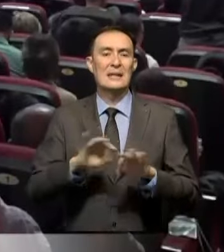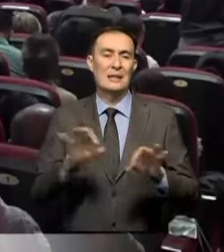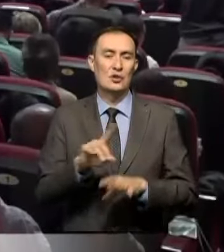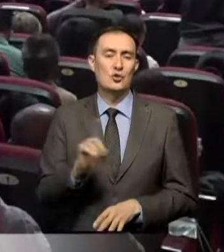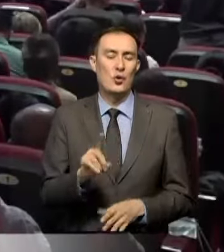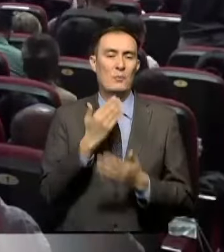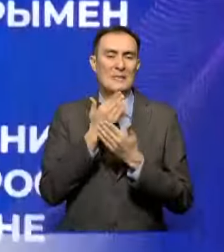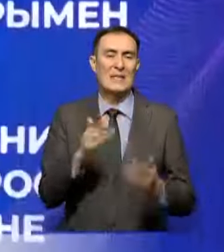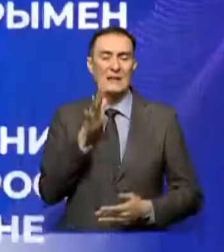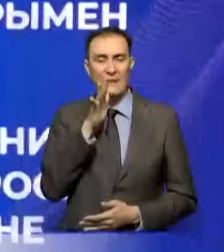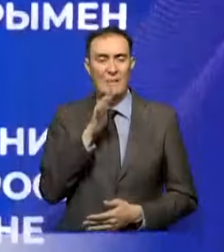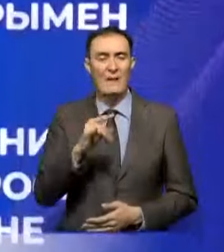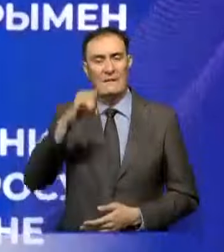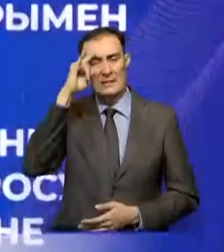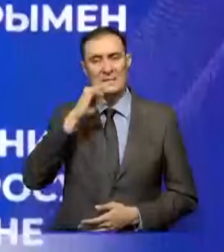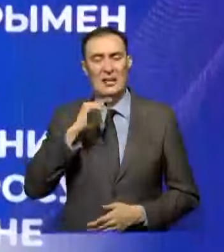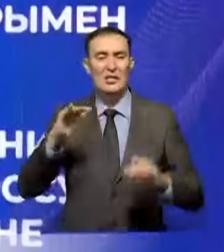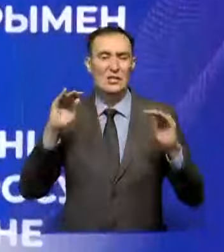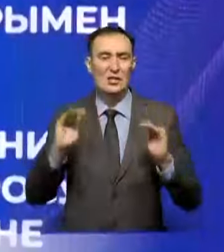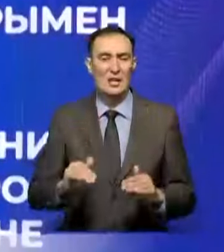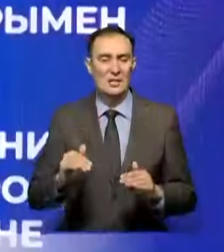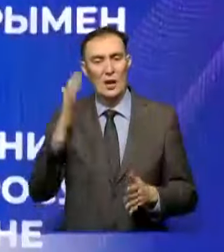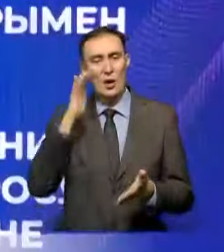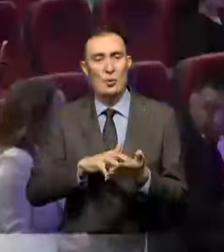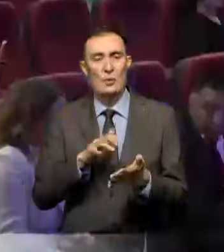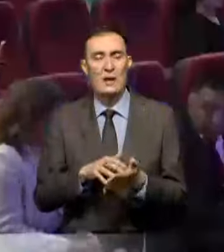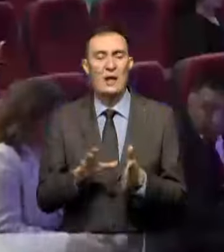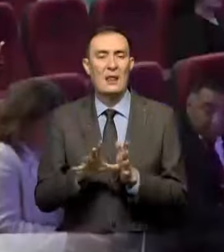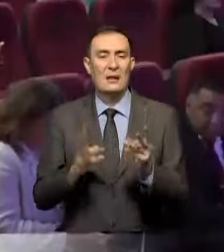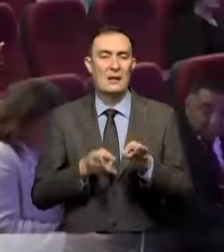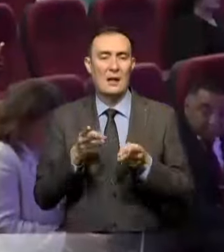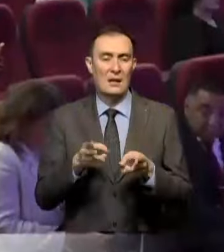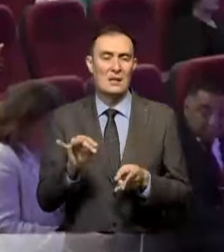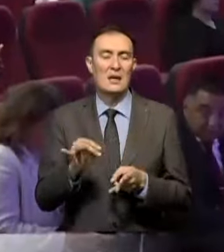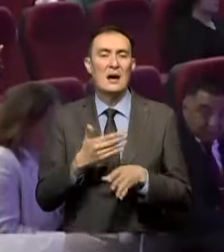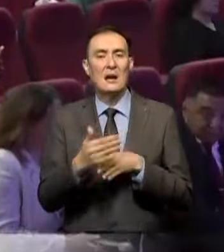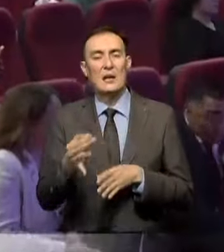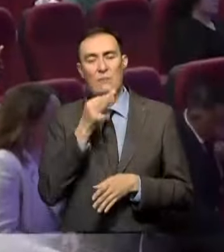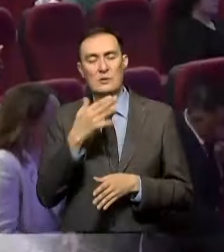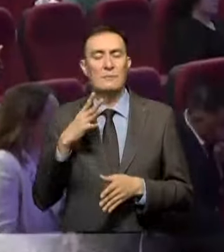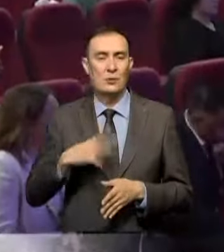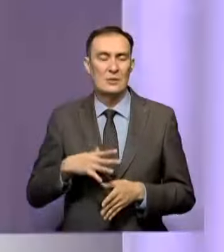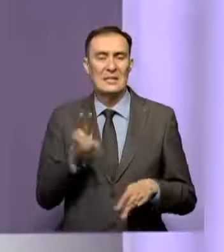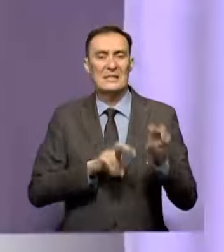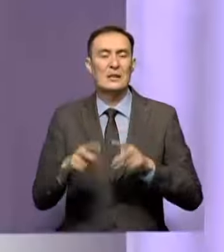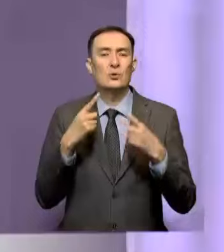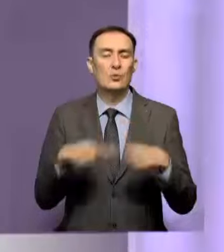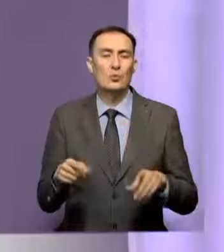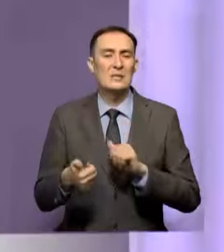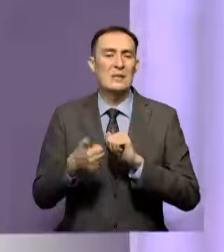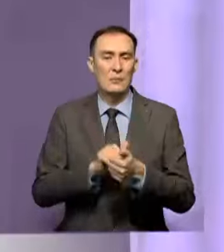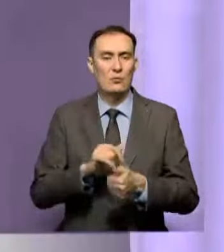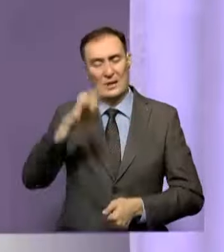разъяснили, что в последние годы в стране снижается угольная генерация электроэнергии, и рано или поздно придется искать ей замену.